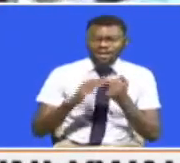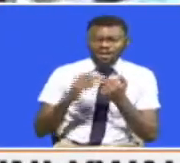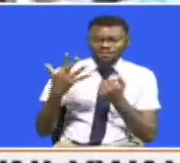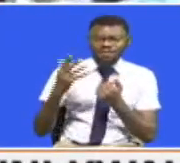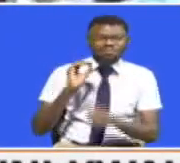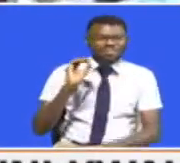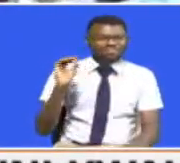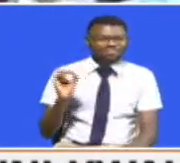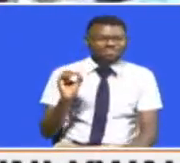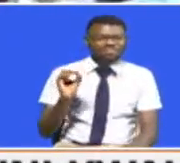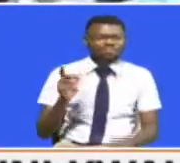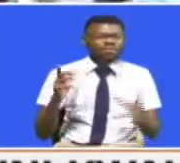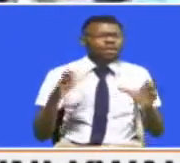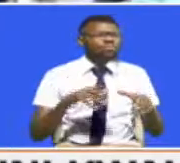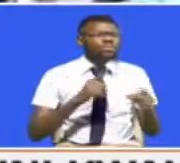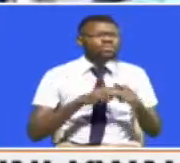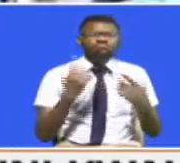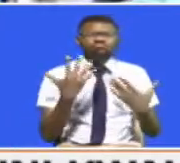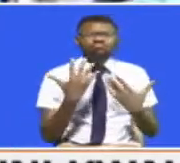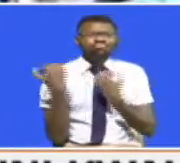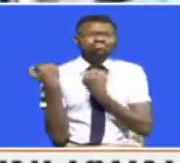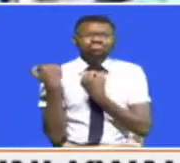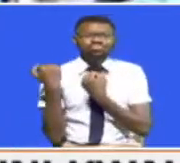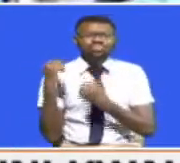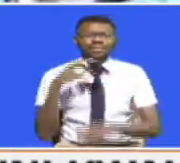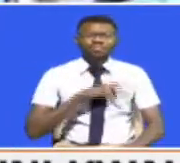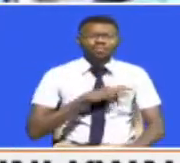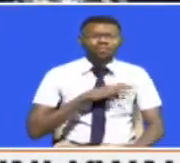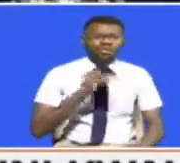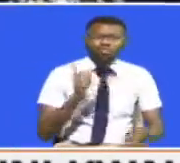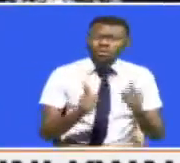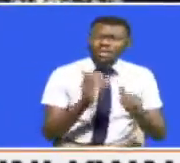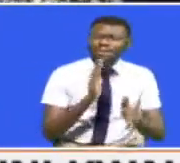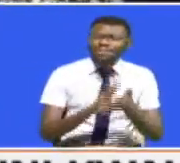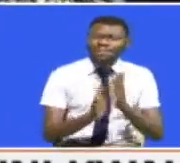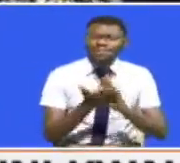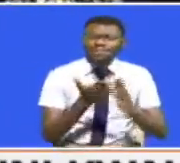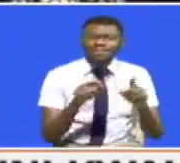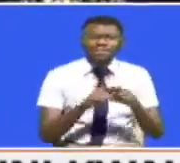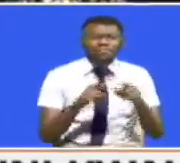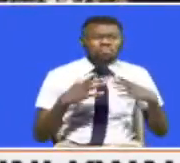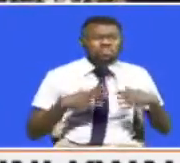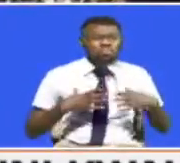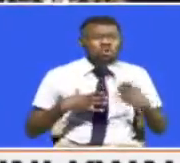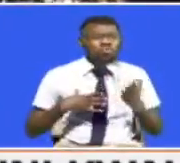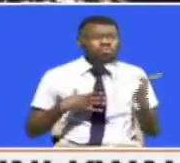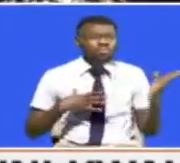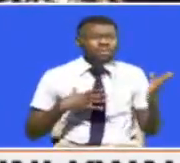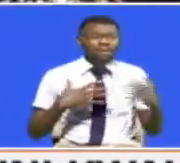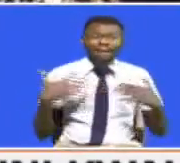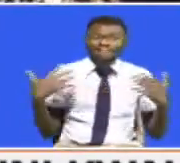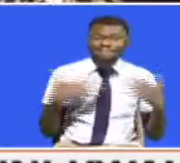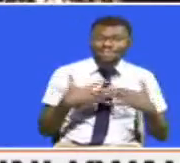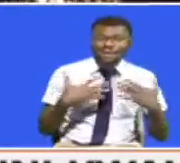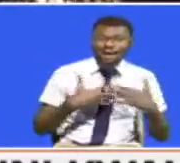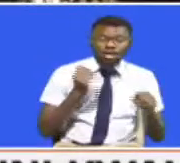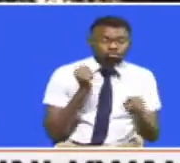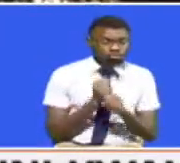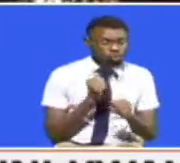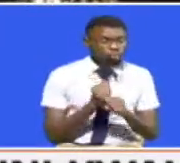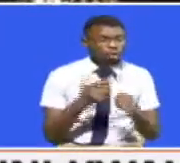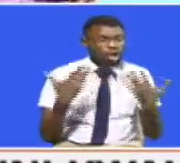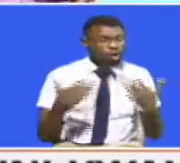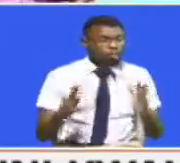95%. Zimefunga kampuni, ikienda tutakuwa tuna msaada kweli? Tutakuwa tuna. Wakazi hawa wanasema kuwa wana hofu ya kupoteza ajira